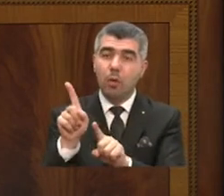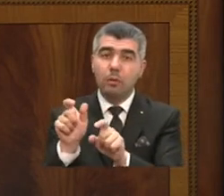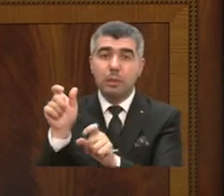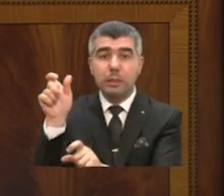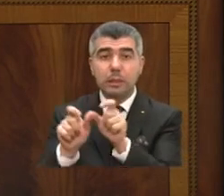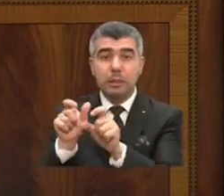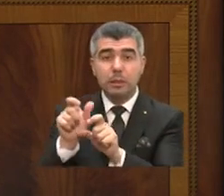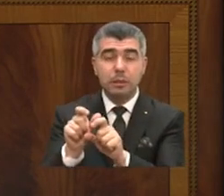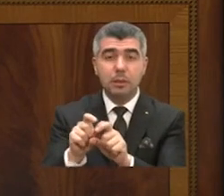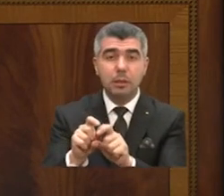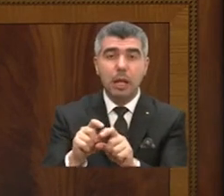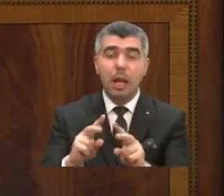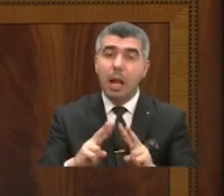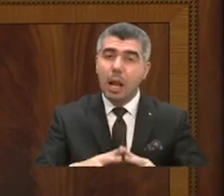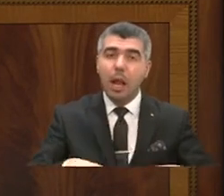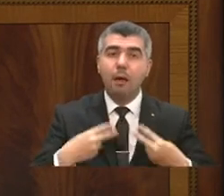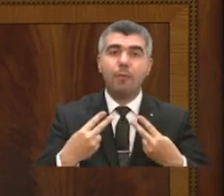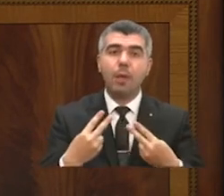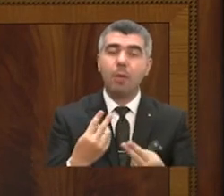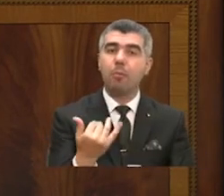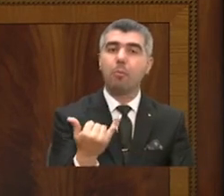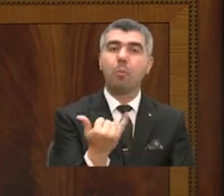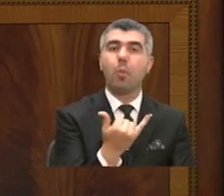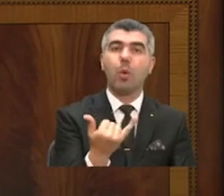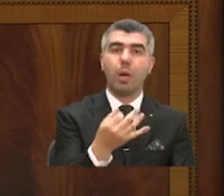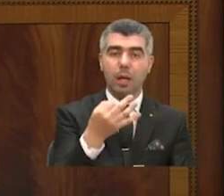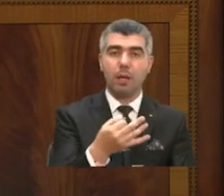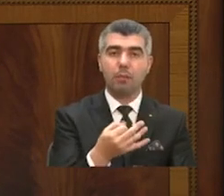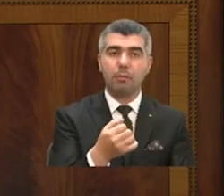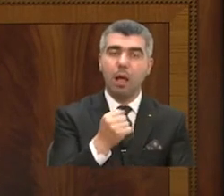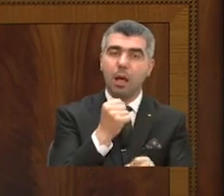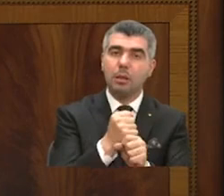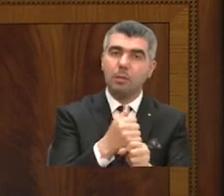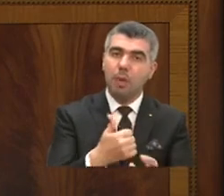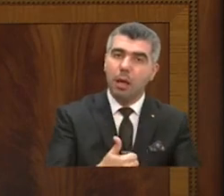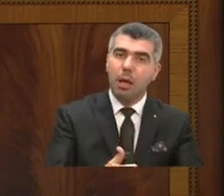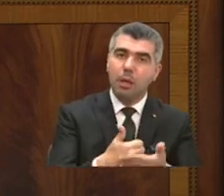لأننا ندرك أهمية أن تبقى